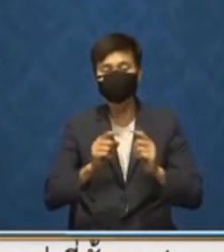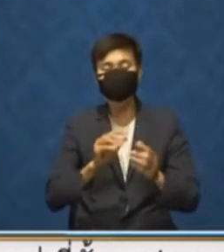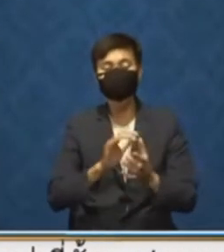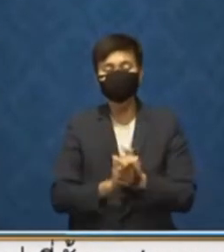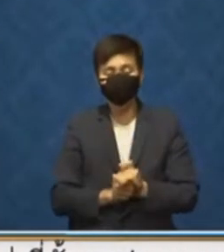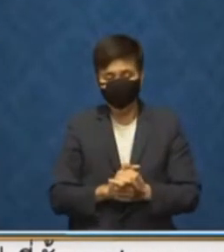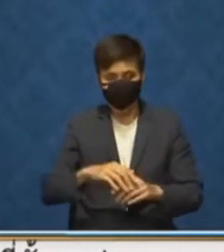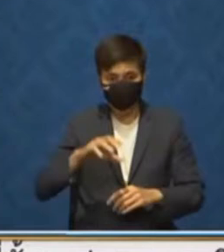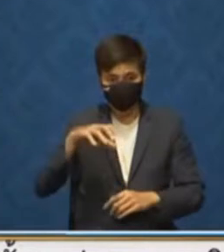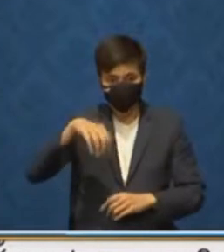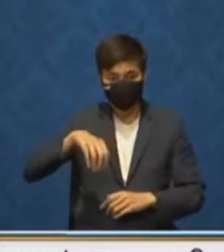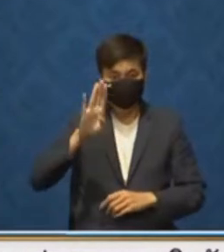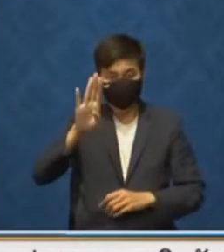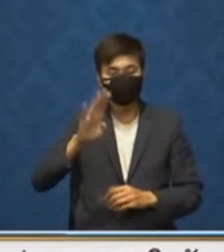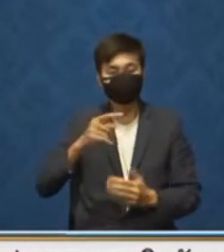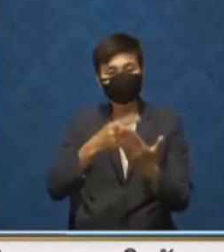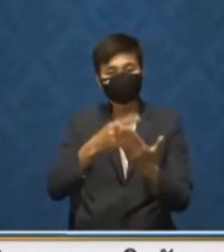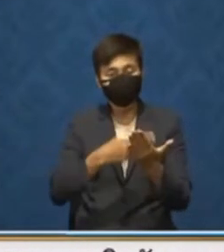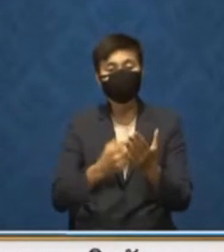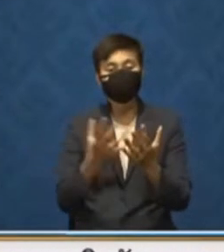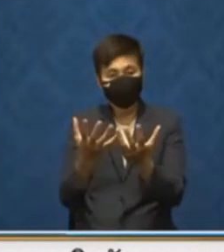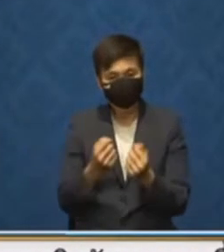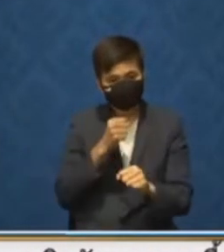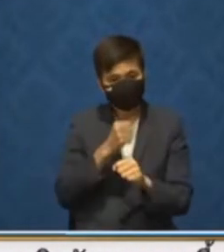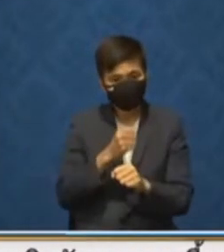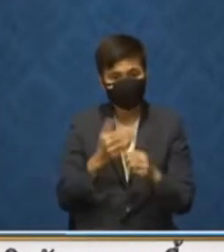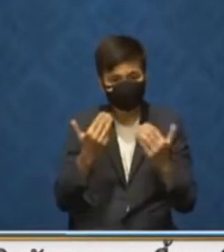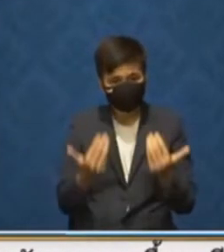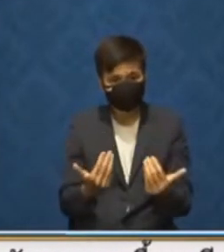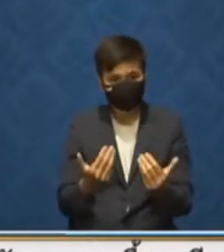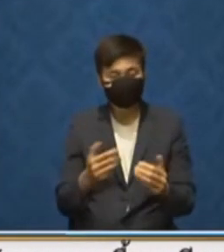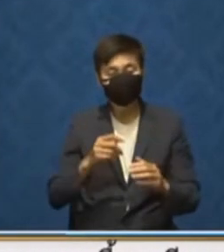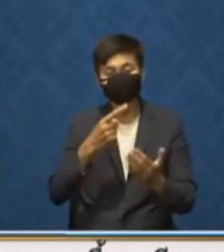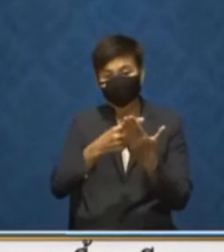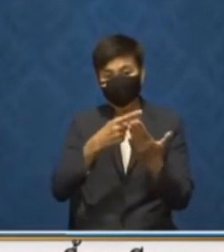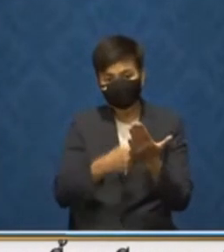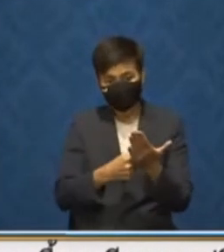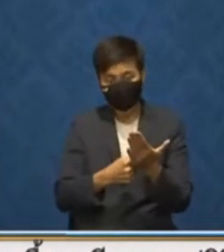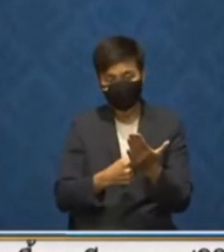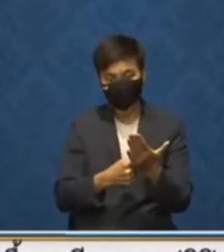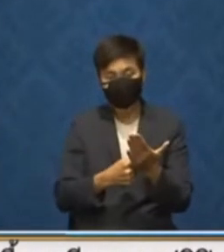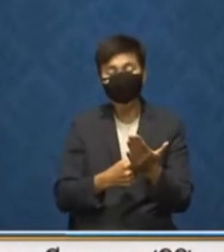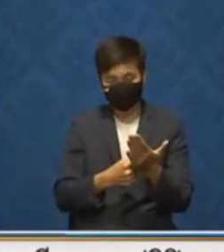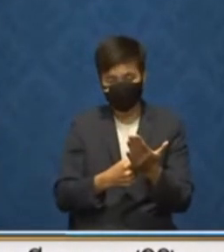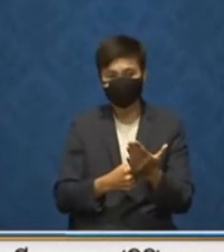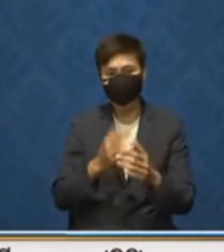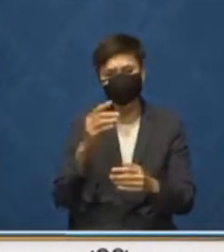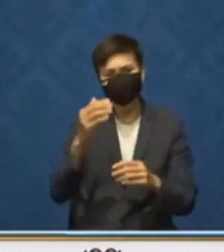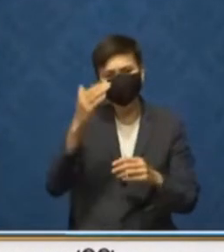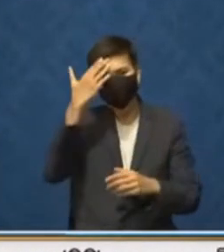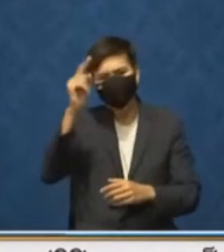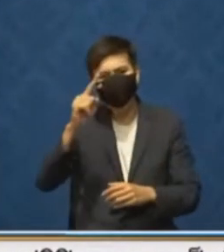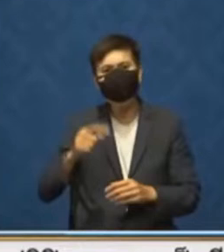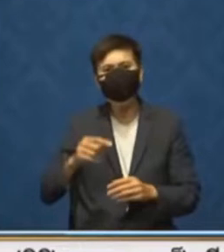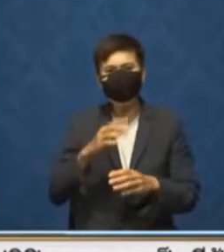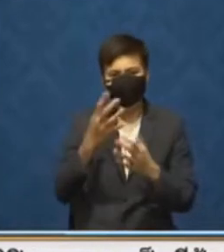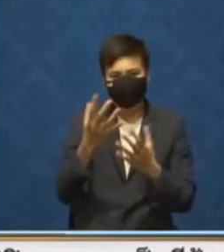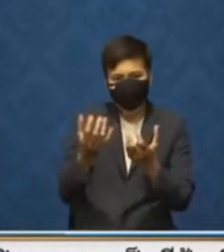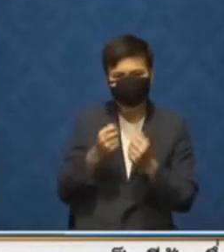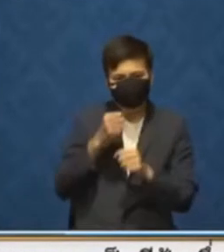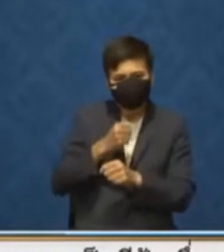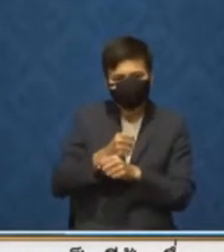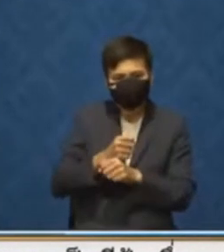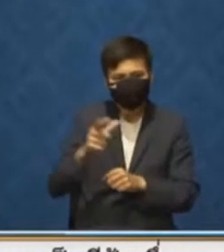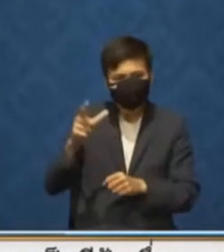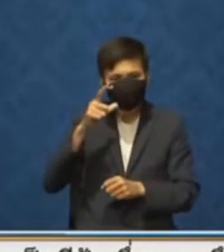ปรึกษาได้รับงานนี้เพราะไอ้ที่ภาษานี้เป็นกุญแจสำคัญที่จะได้งานใหญ่ดูเป็นสมผัวกันนั่งเลยครับมีอะไรบ้าง